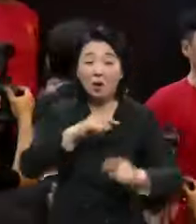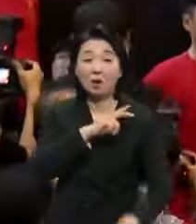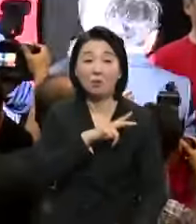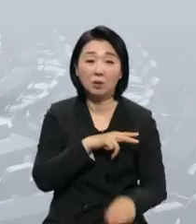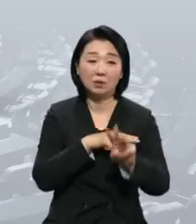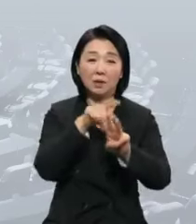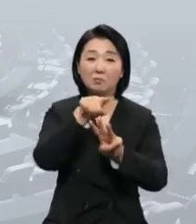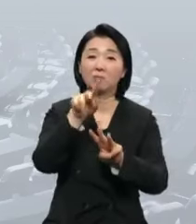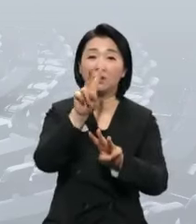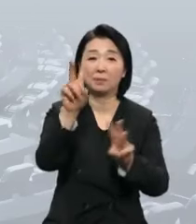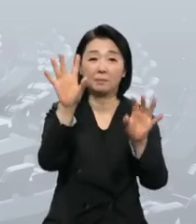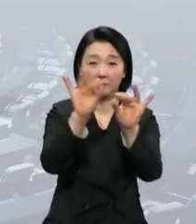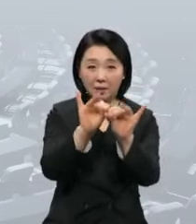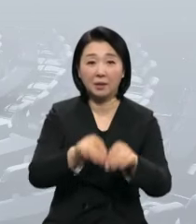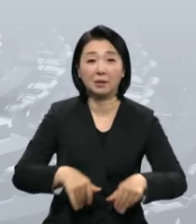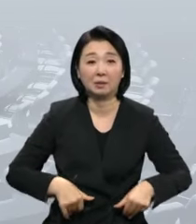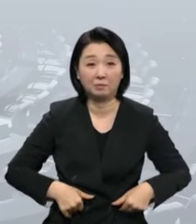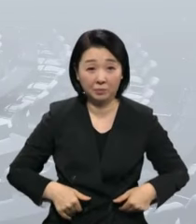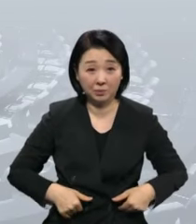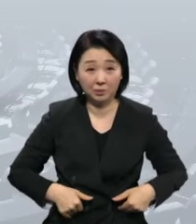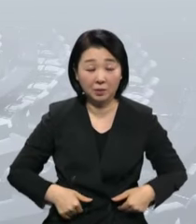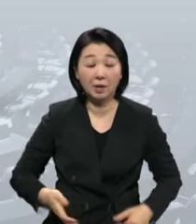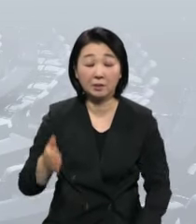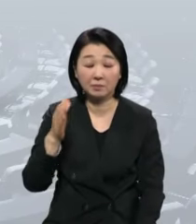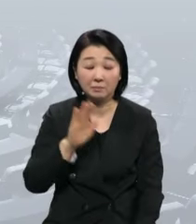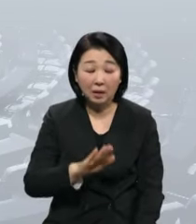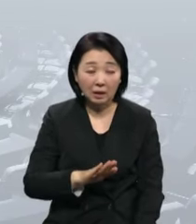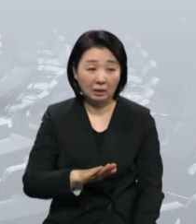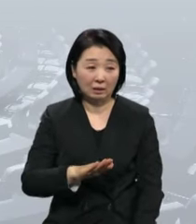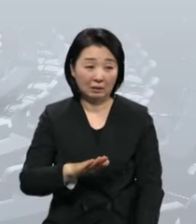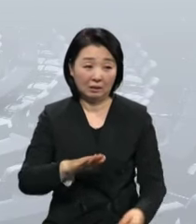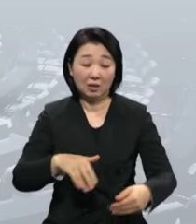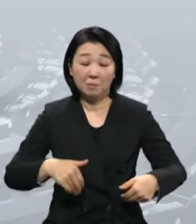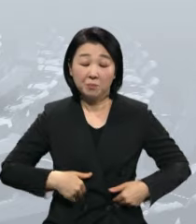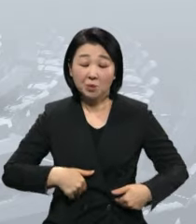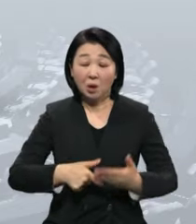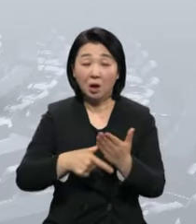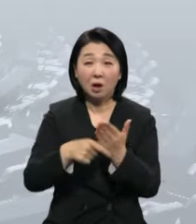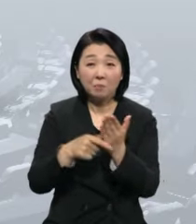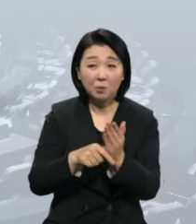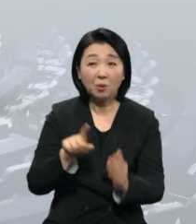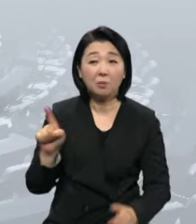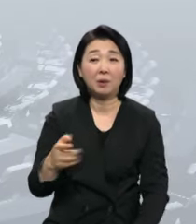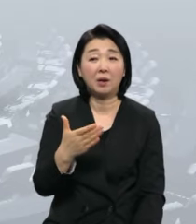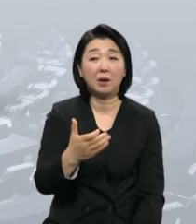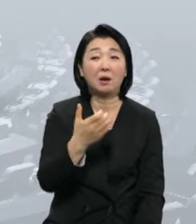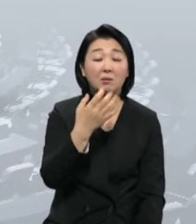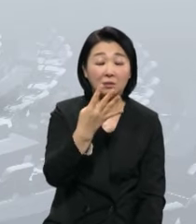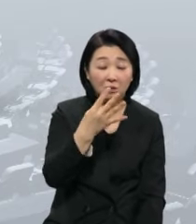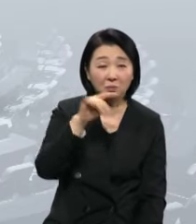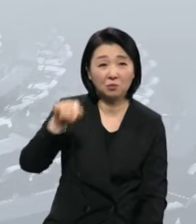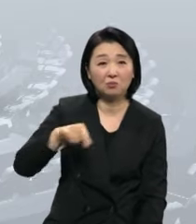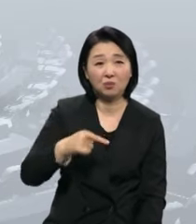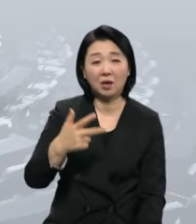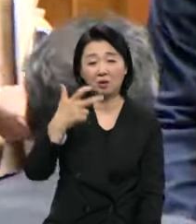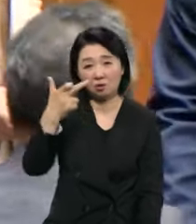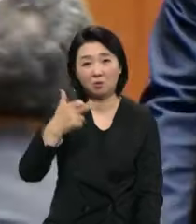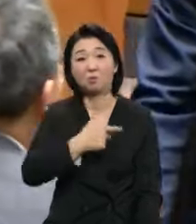2 이상이 찬성표를 던져야 하는데 의결에 필요한 정적수인 196표에 17표가 모자란